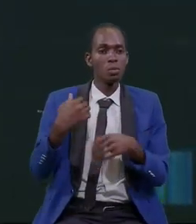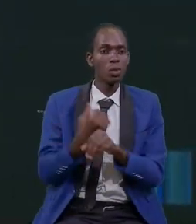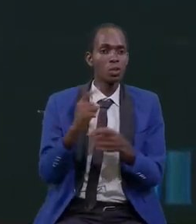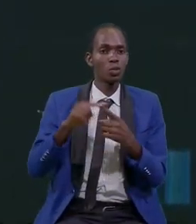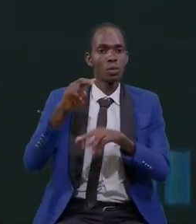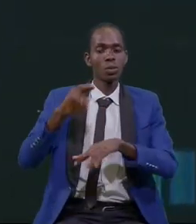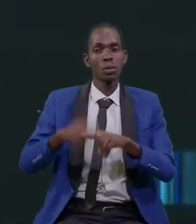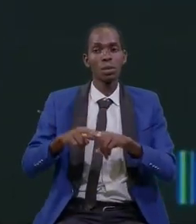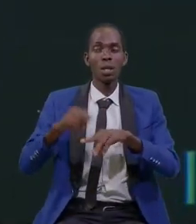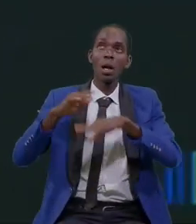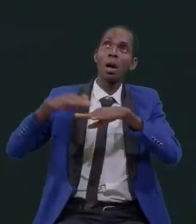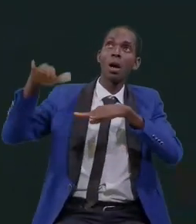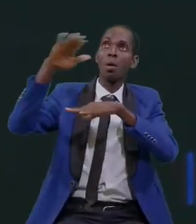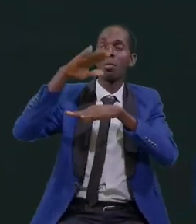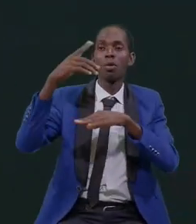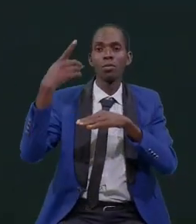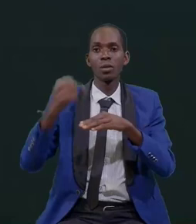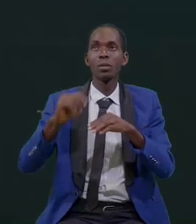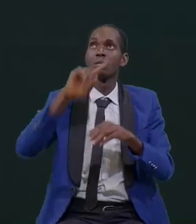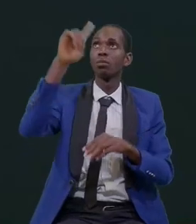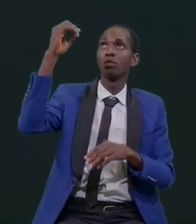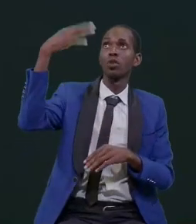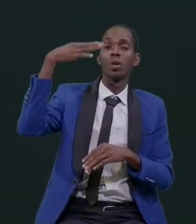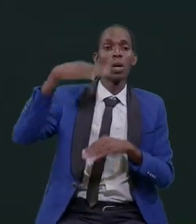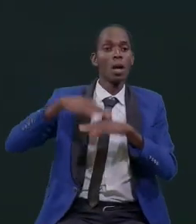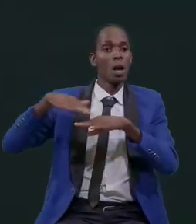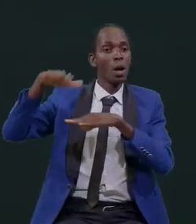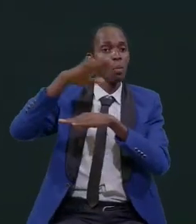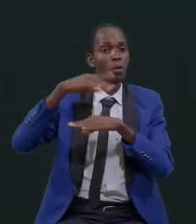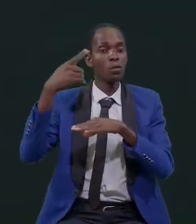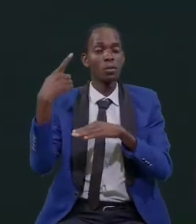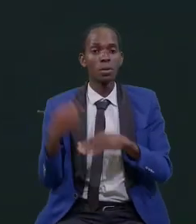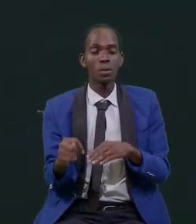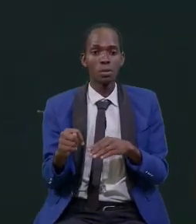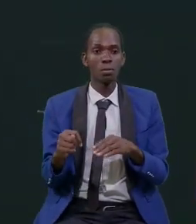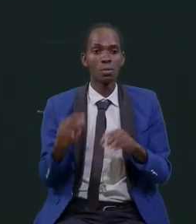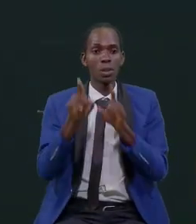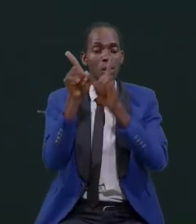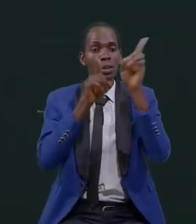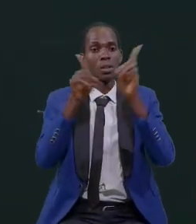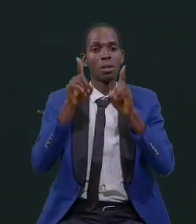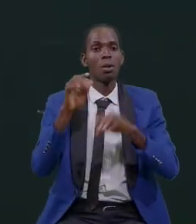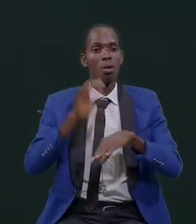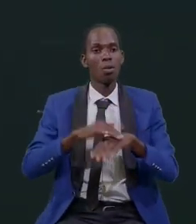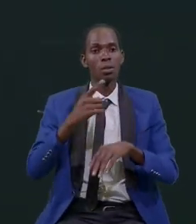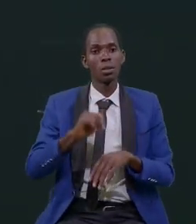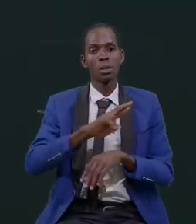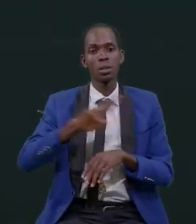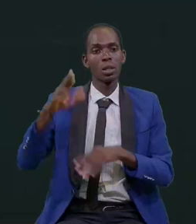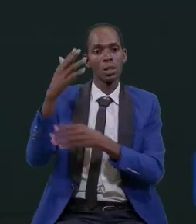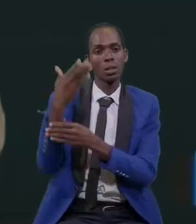au-dessus du soleil, au-dessus des étoiles, à la droite du trône de